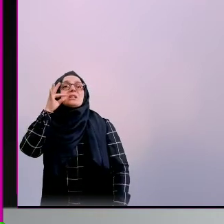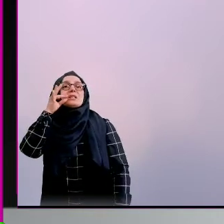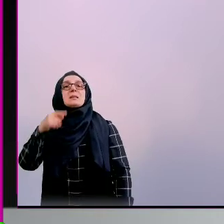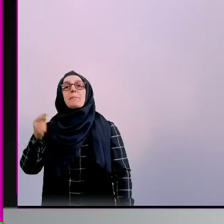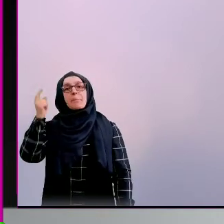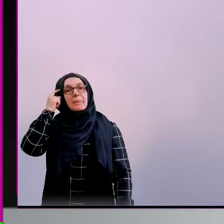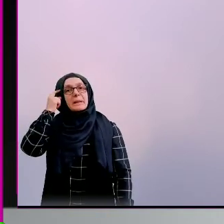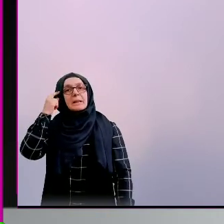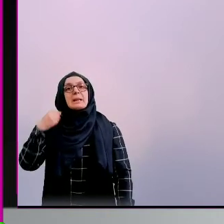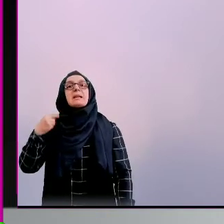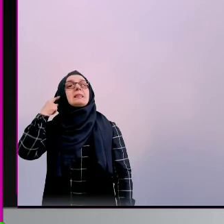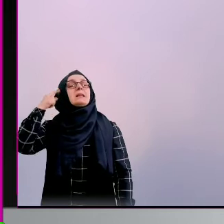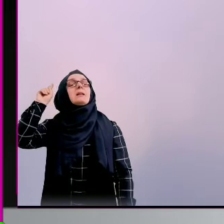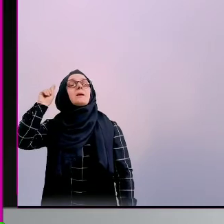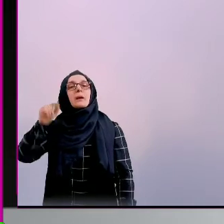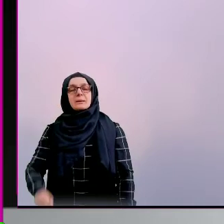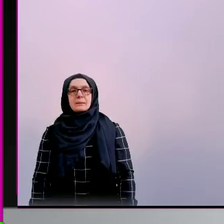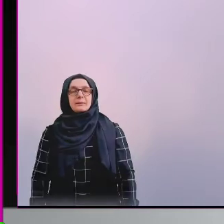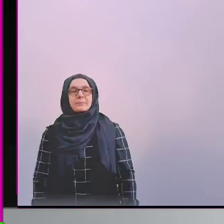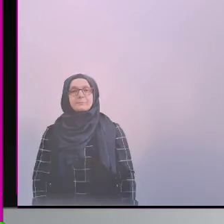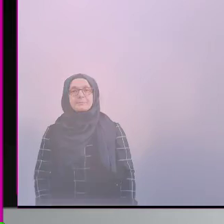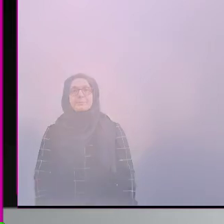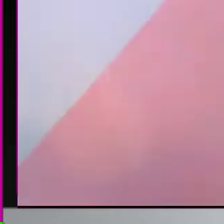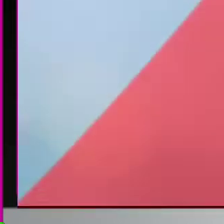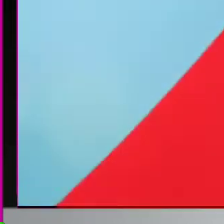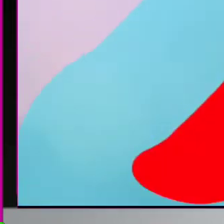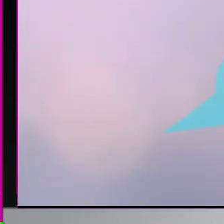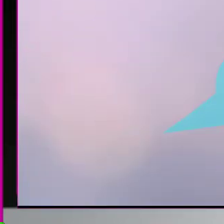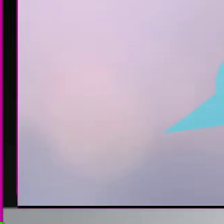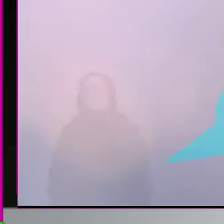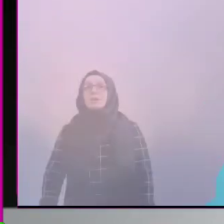ışığında koronavirüs riskinden korunma yöntemleri hakkında bilgilendirin.